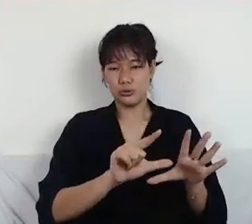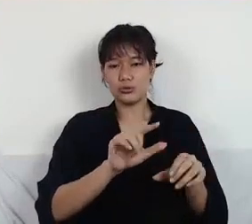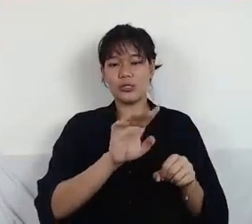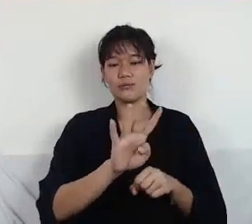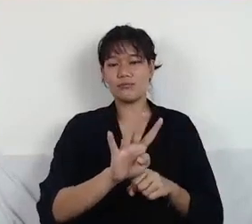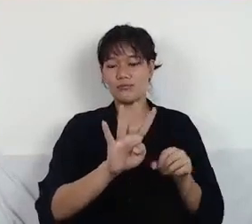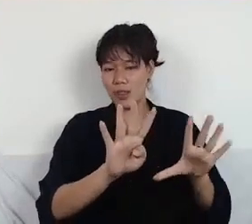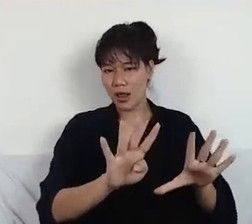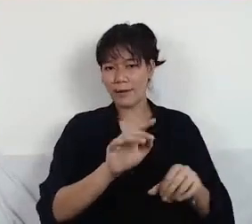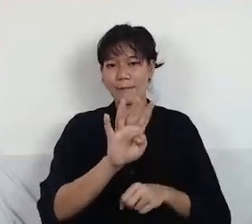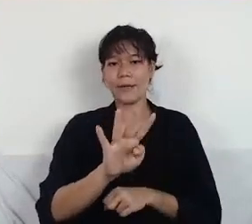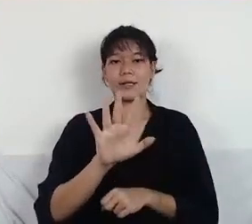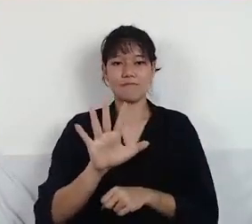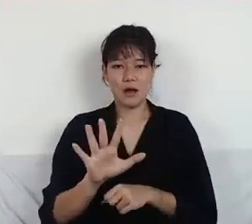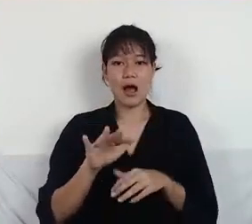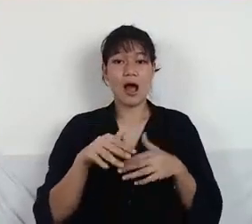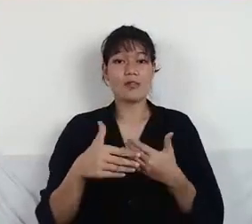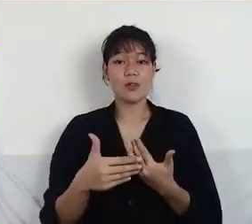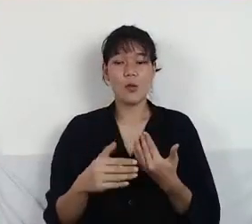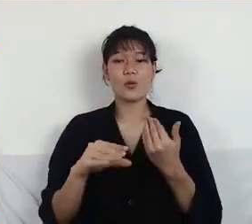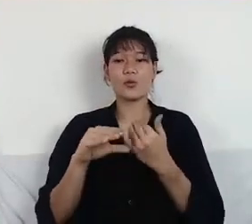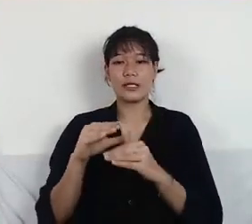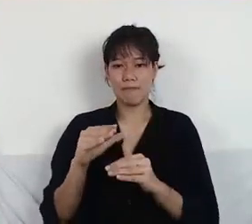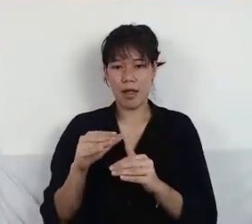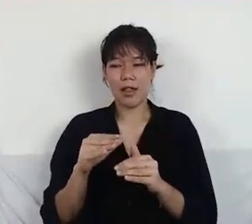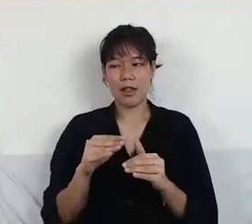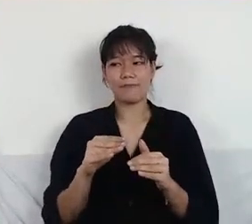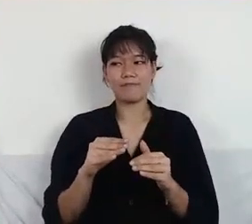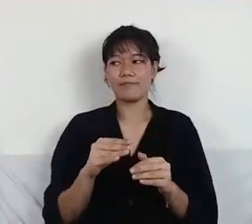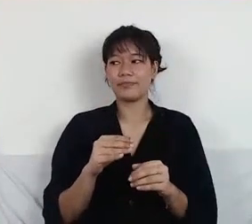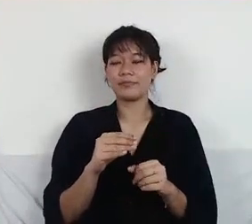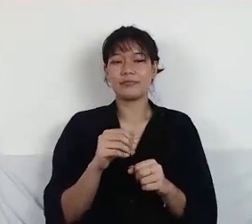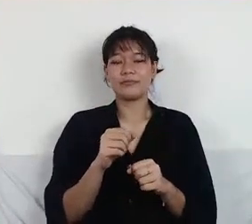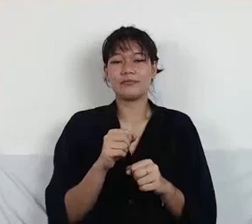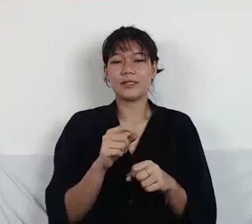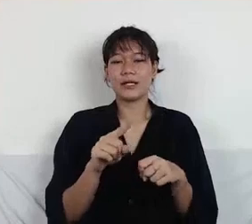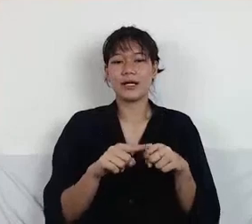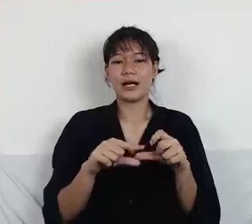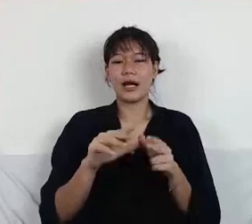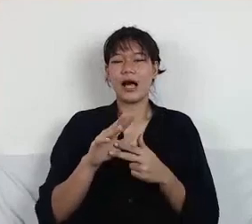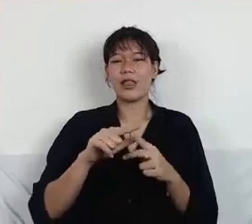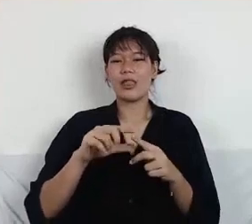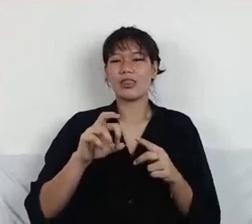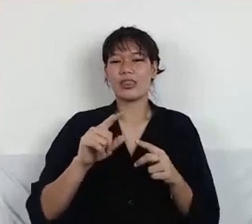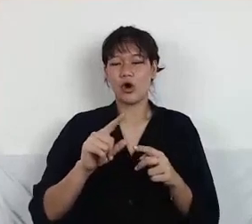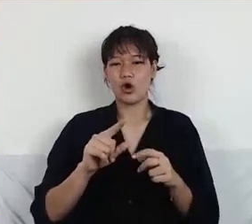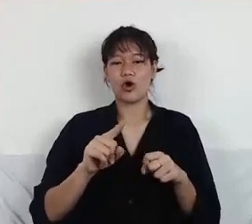08111007945, atau bisa juga melalui email dengan alamat email